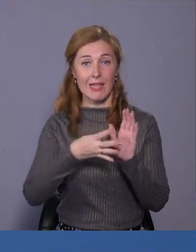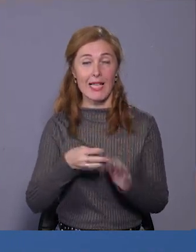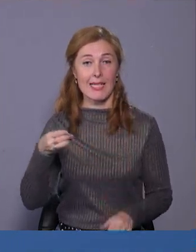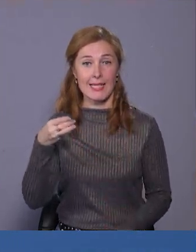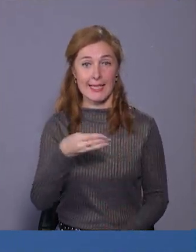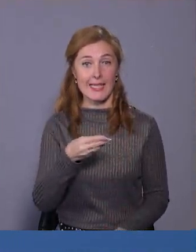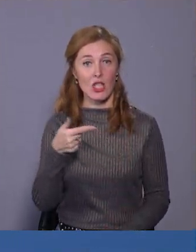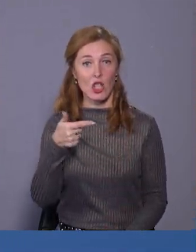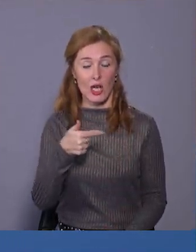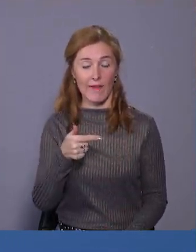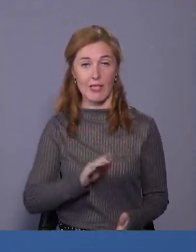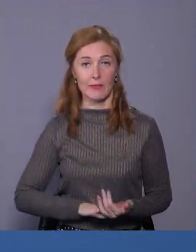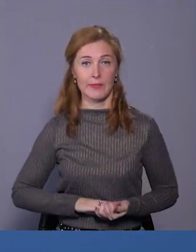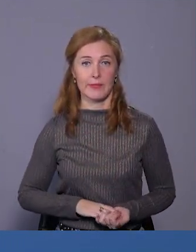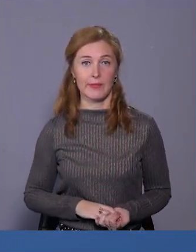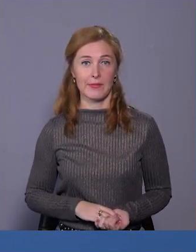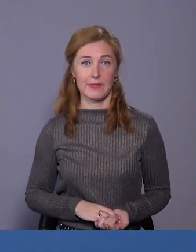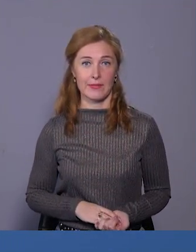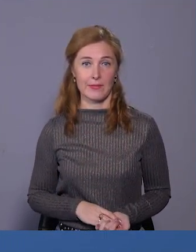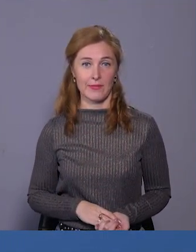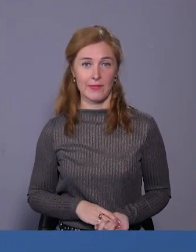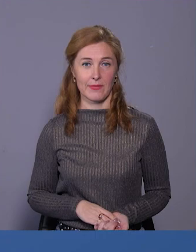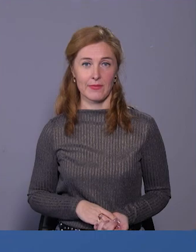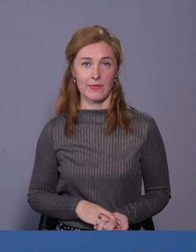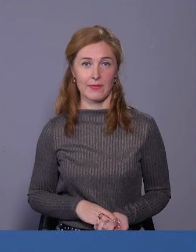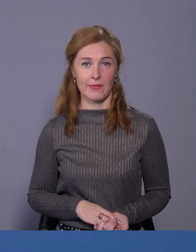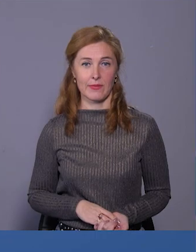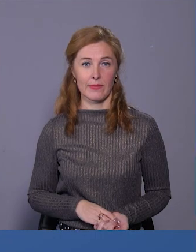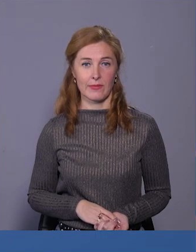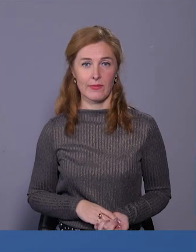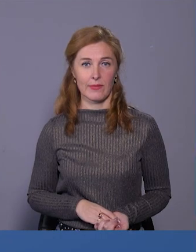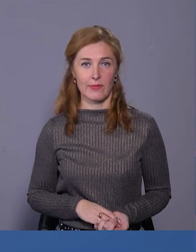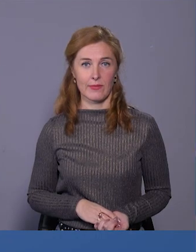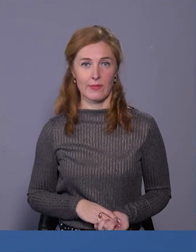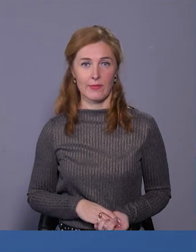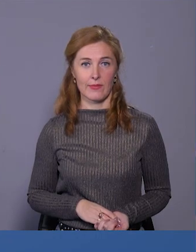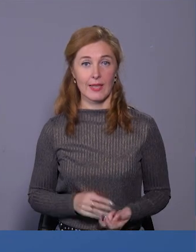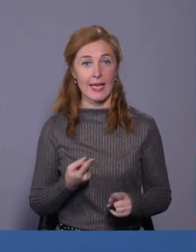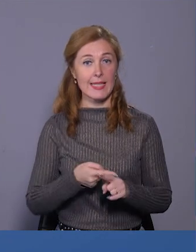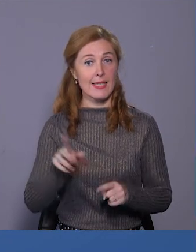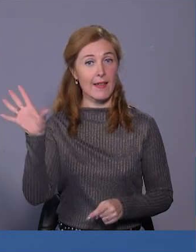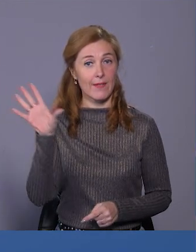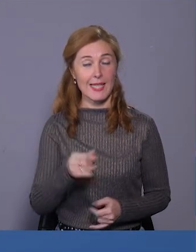гривень. Ольга Нісмянова, Валерій Телеховський. Новини міста.